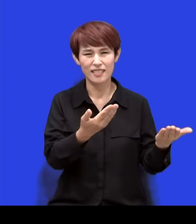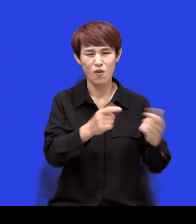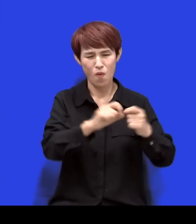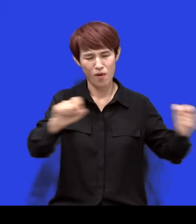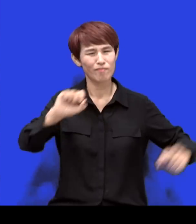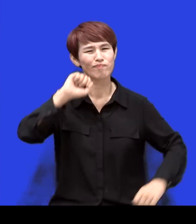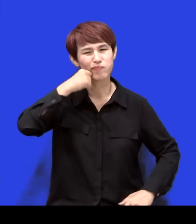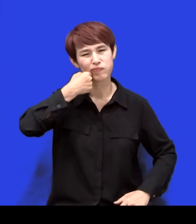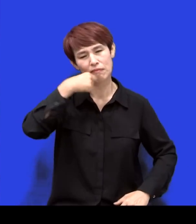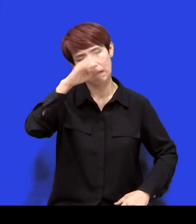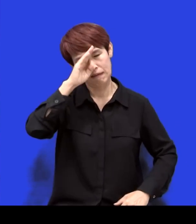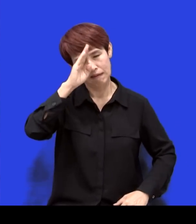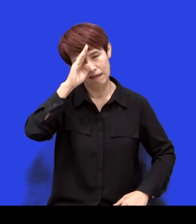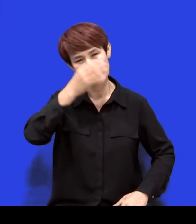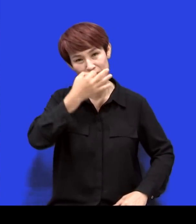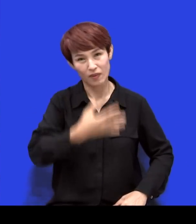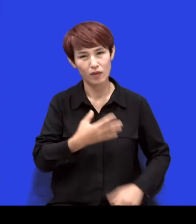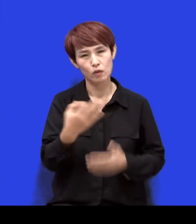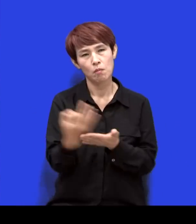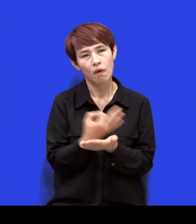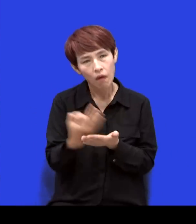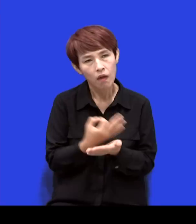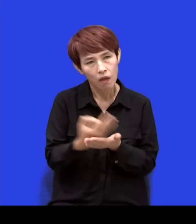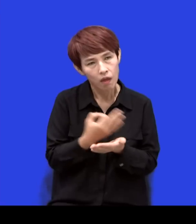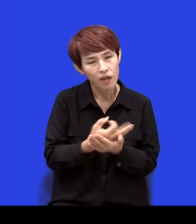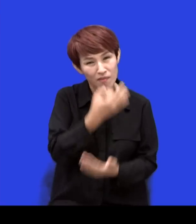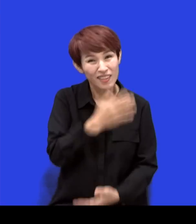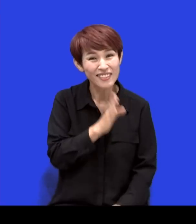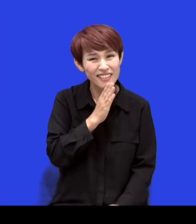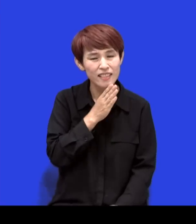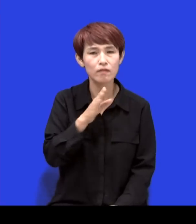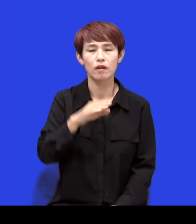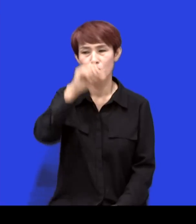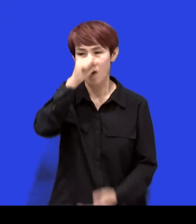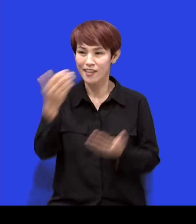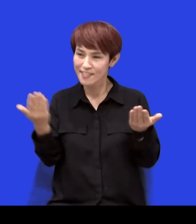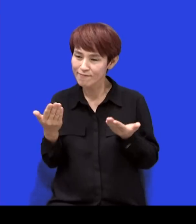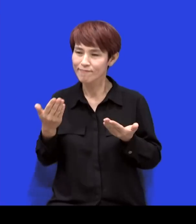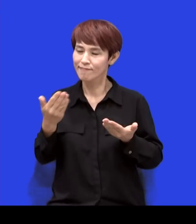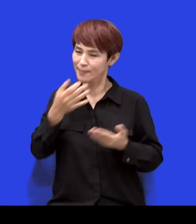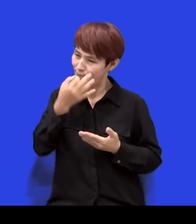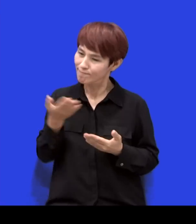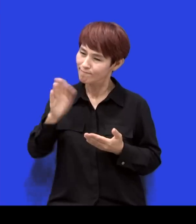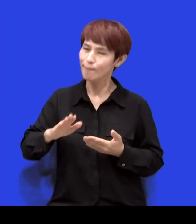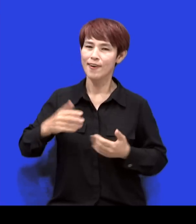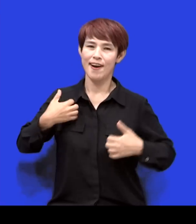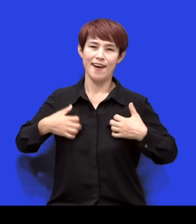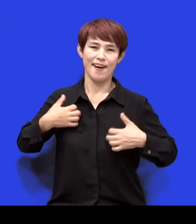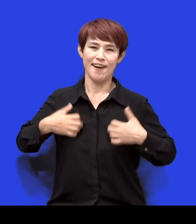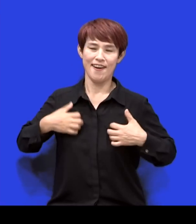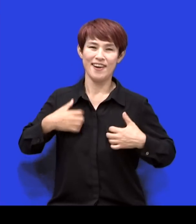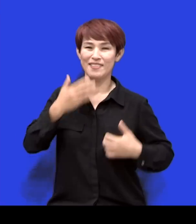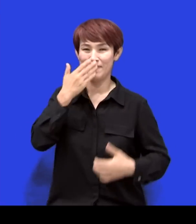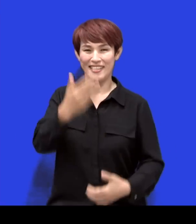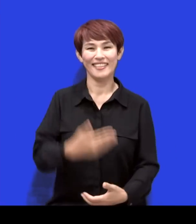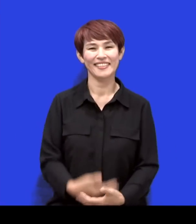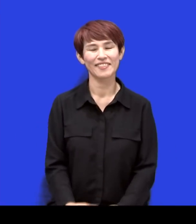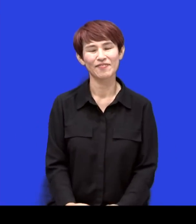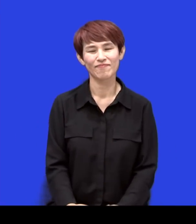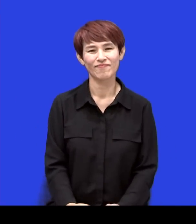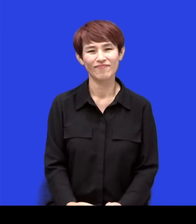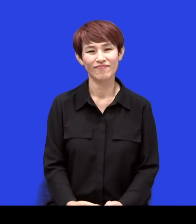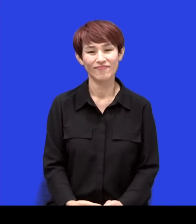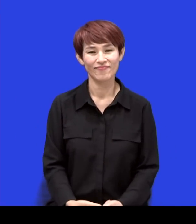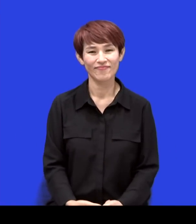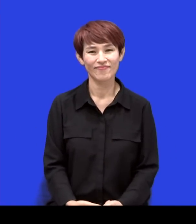해도 병나고 예, 돈 버는 기계가 될 수 있는데 내가 좋아하는 일을 찾으면 힘들어도 즐거운 인생을 일을 할